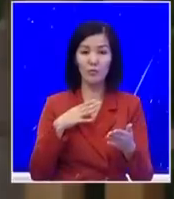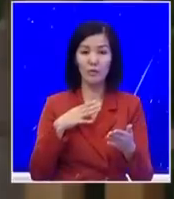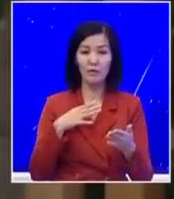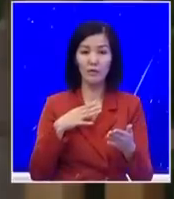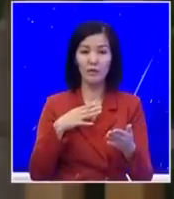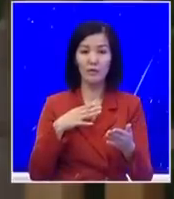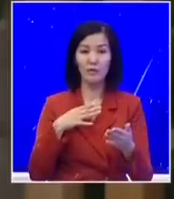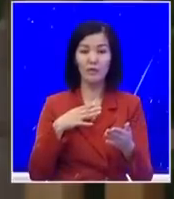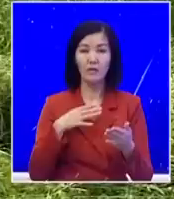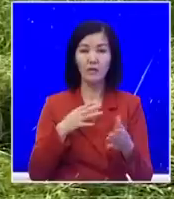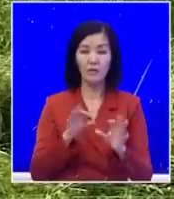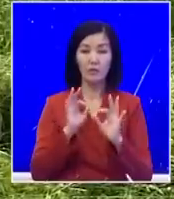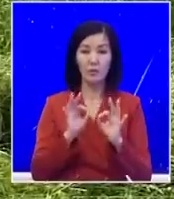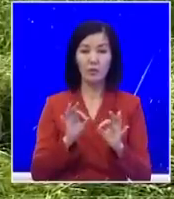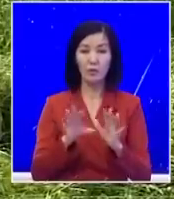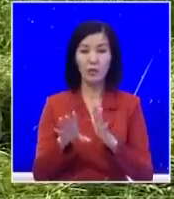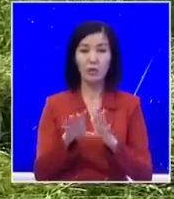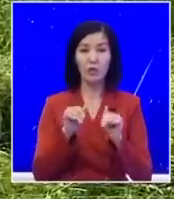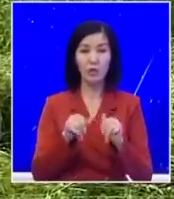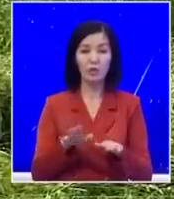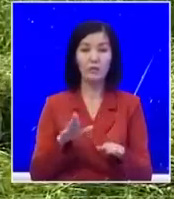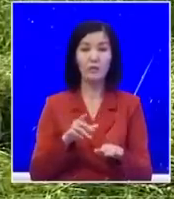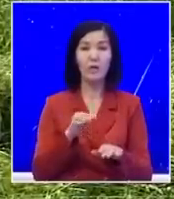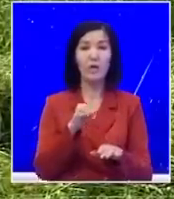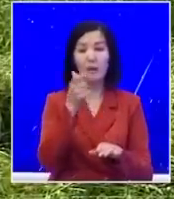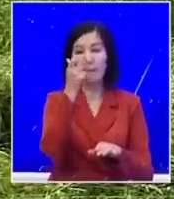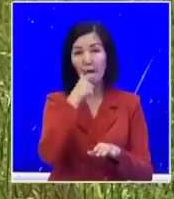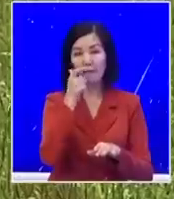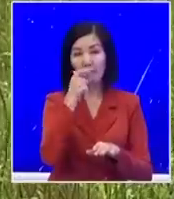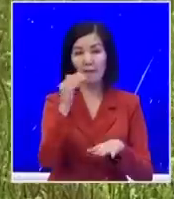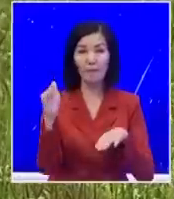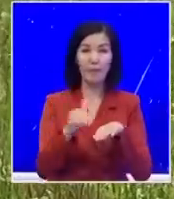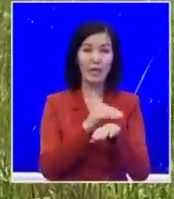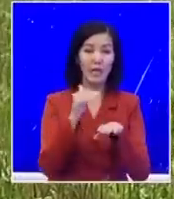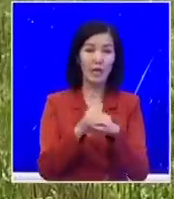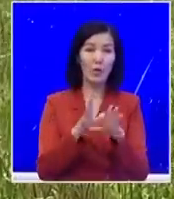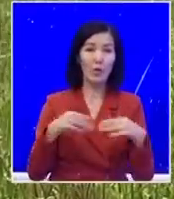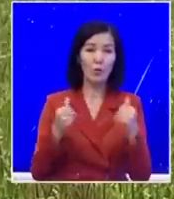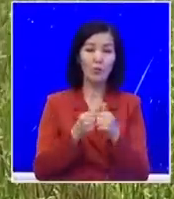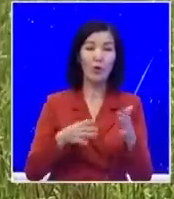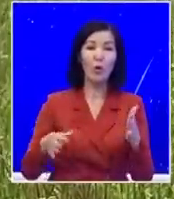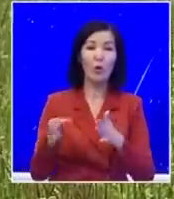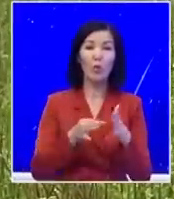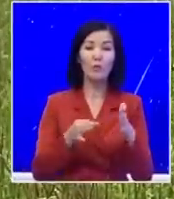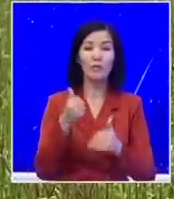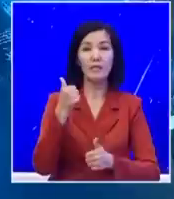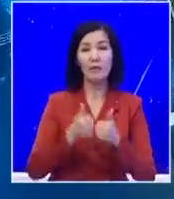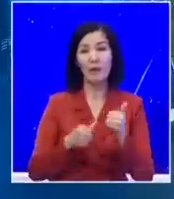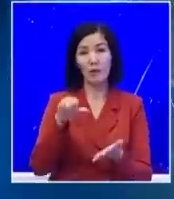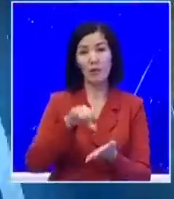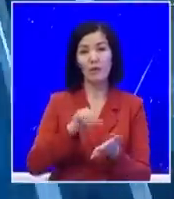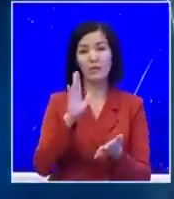ол оған тұрарлық. Айта кетейік, Жаркент жеріндегі мерейлі бұл отбасы бақтарын енді облыстық байқауда сынап